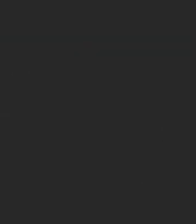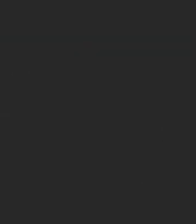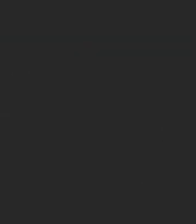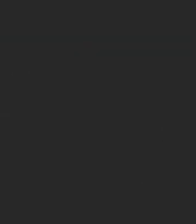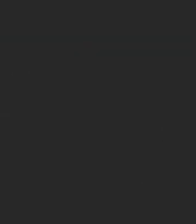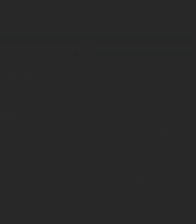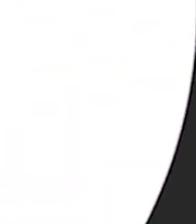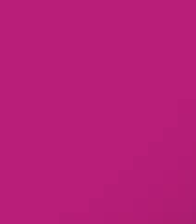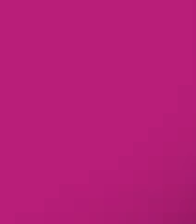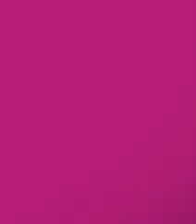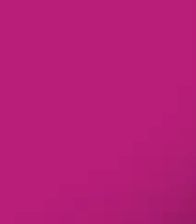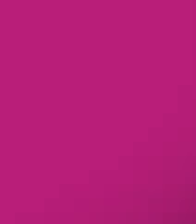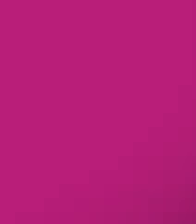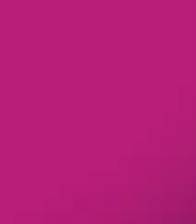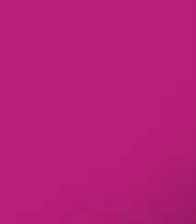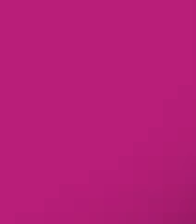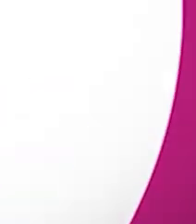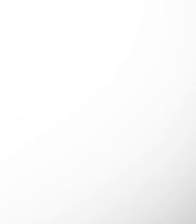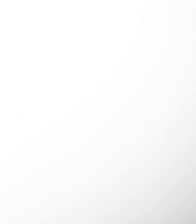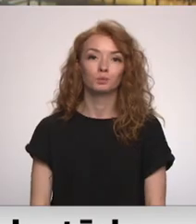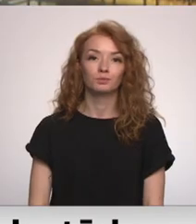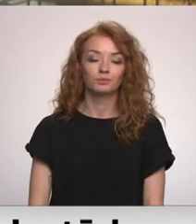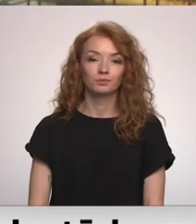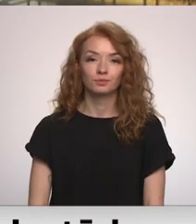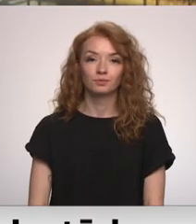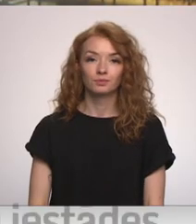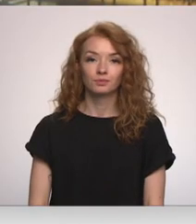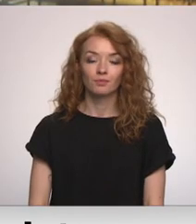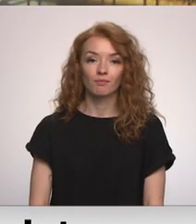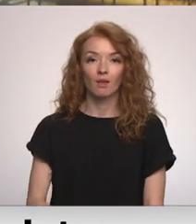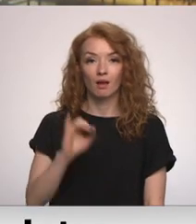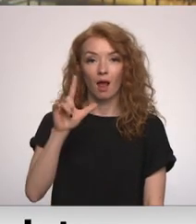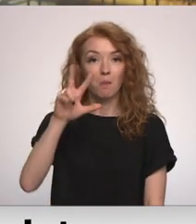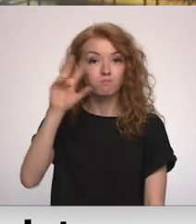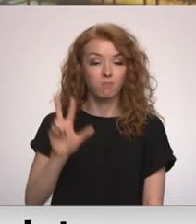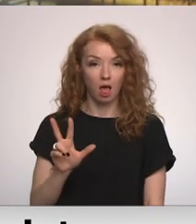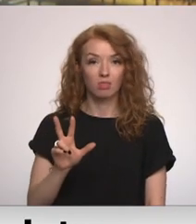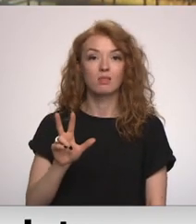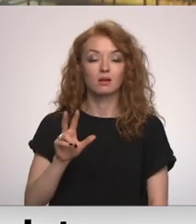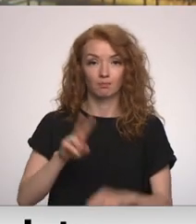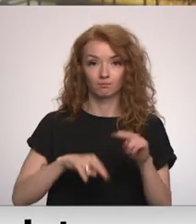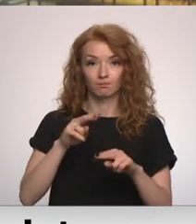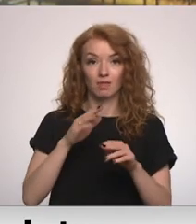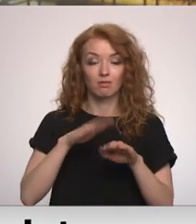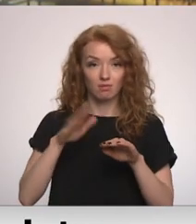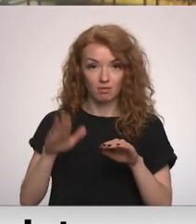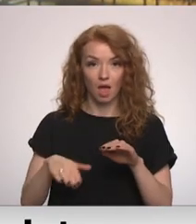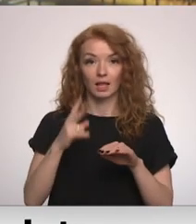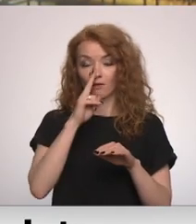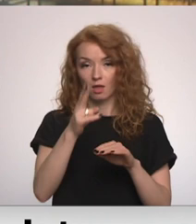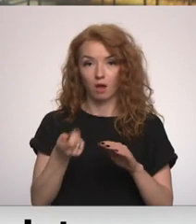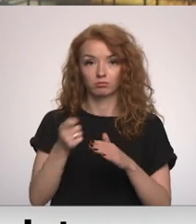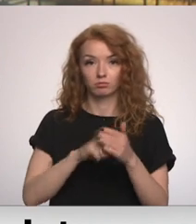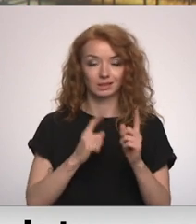Re, viss ēters ir te! Rail Baltica būvdarbu dēļ uz divām nedēļām slēgta satiksme